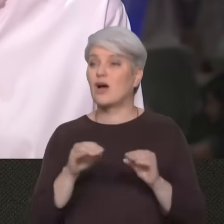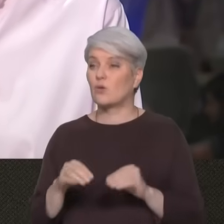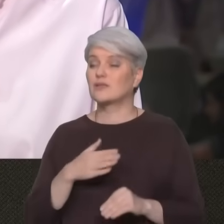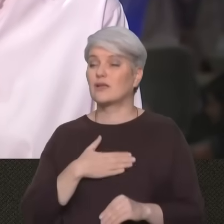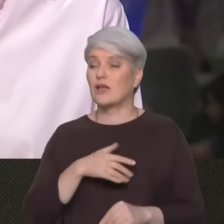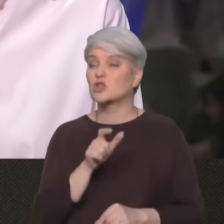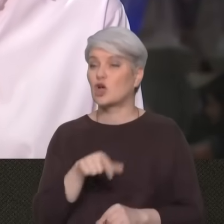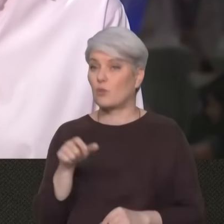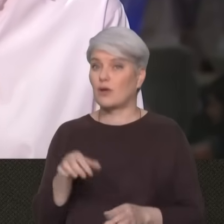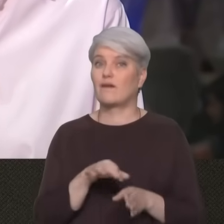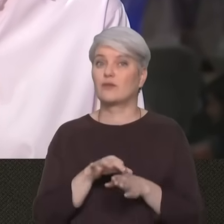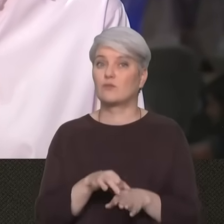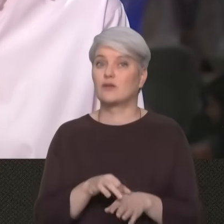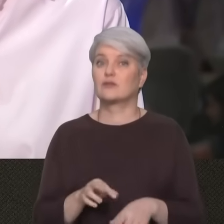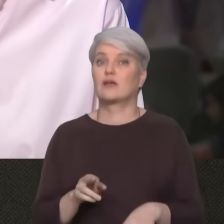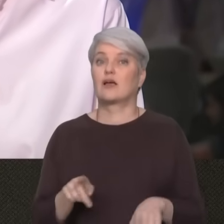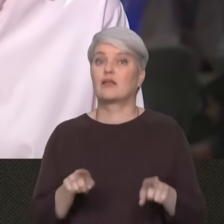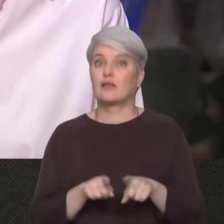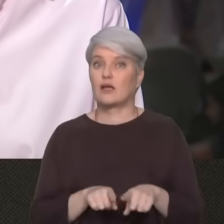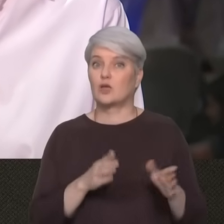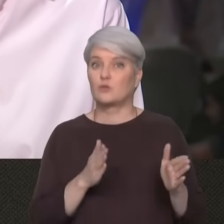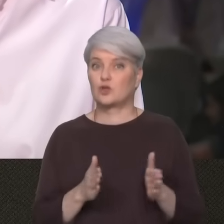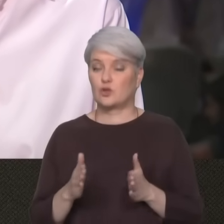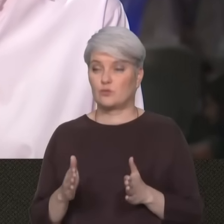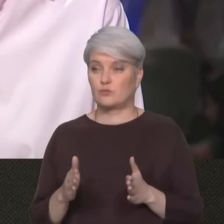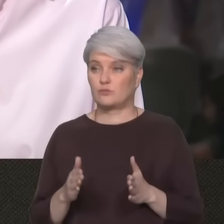громадян відбувається таким чином.